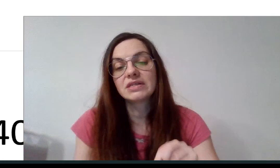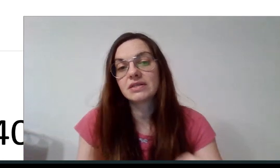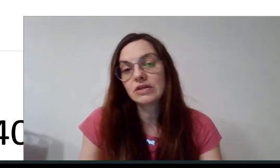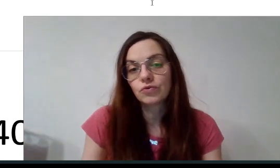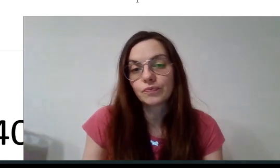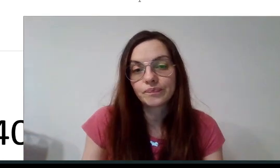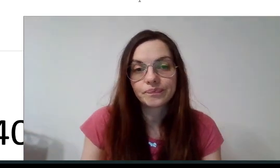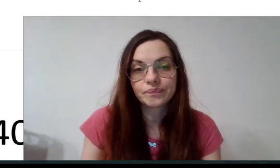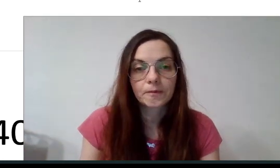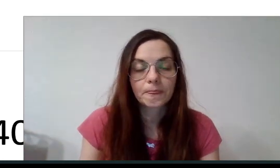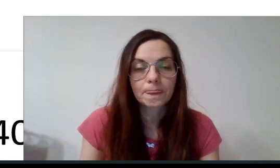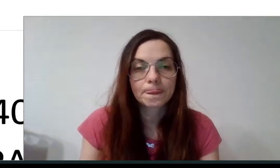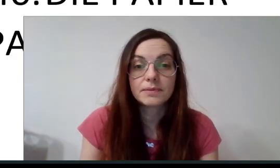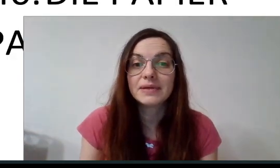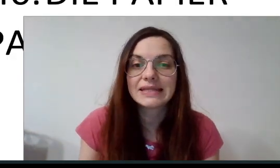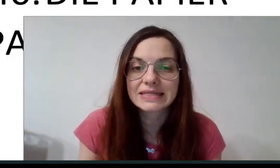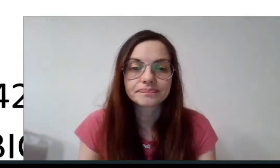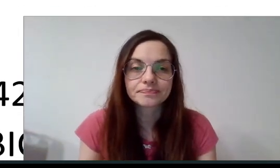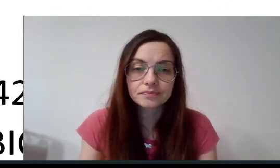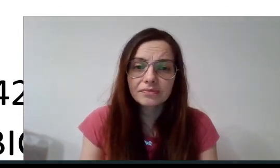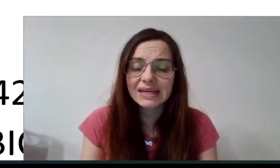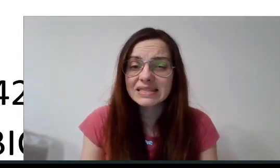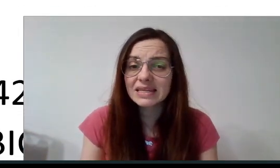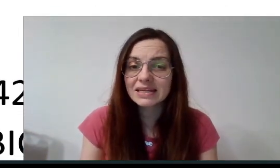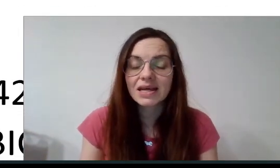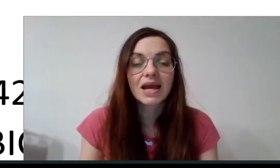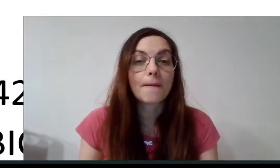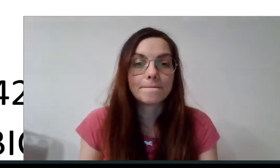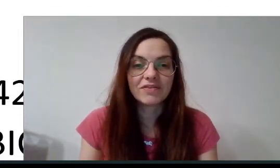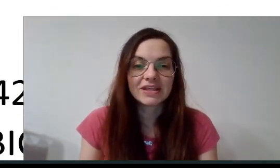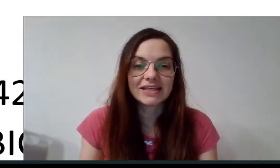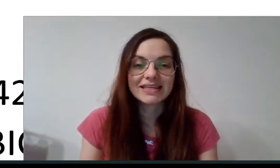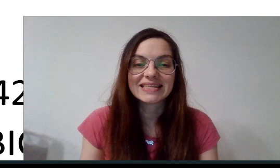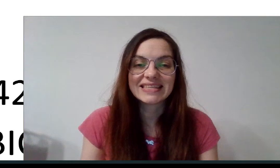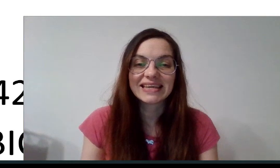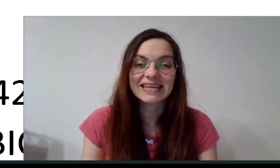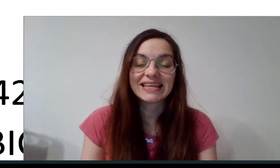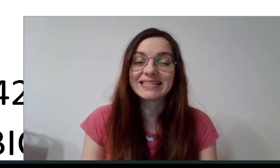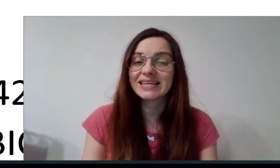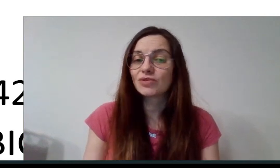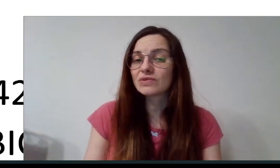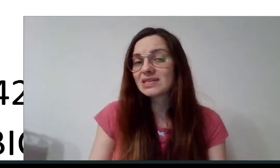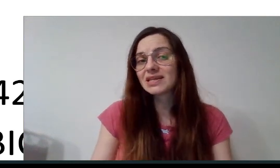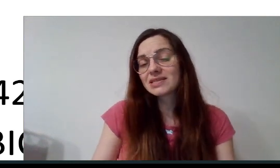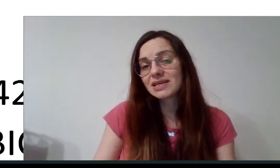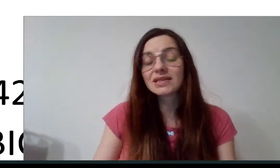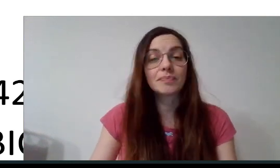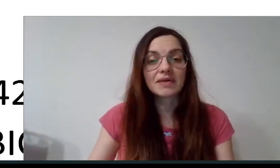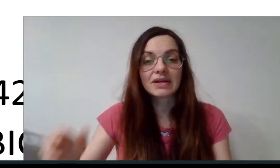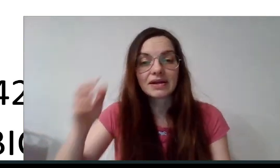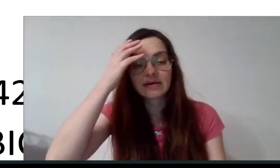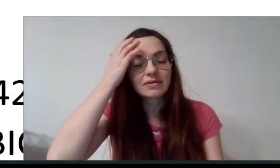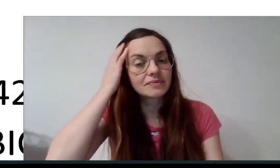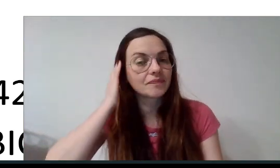zidu. Die Bilder slike. Singen, pevati. Singen, ich singe, du singst, er singt, pravilan